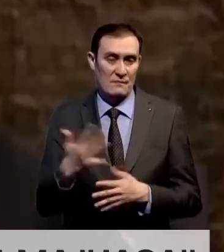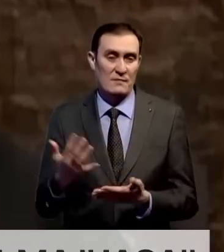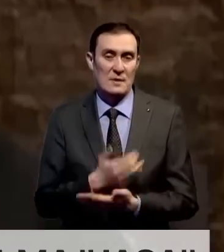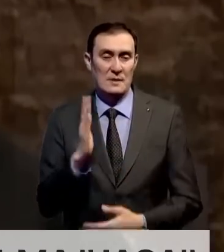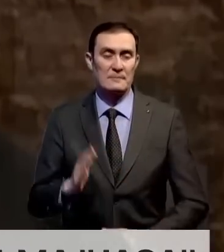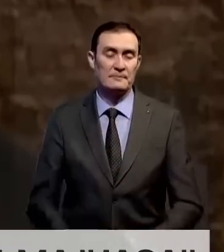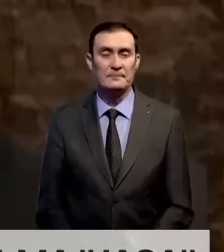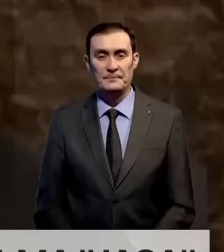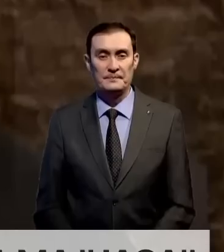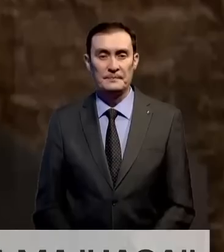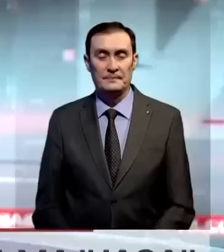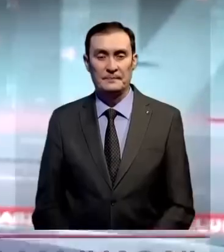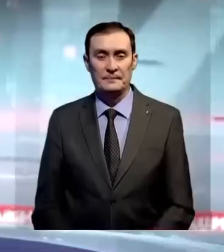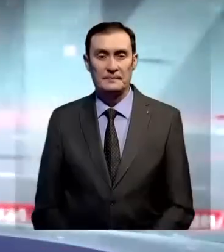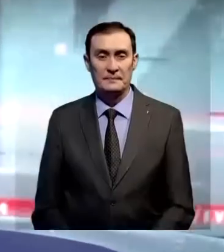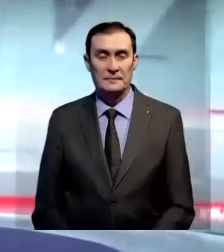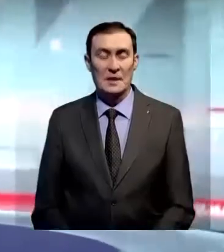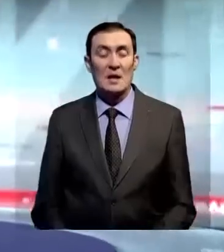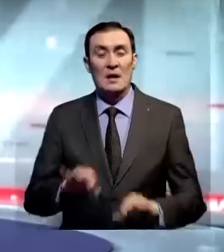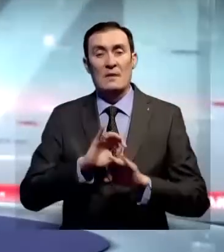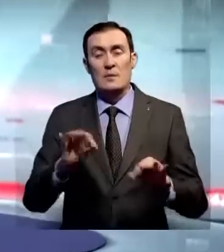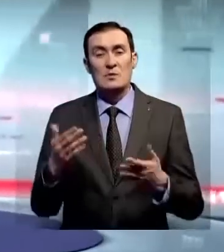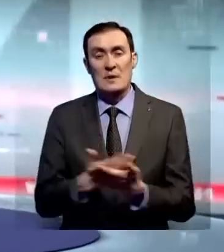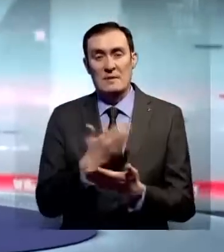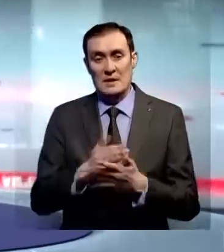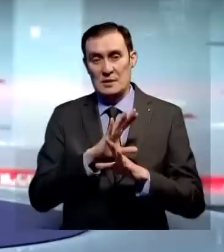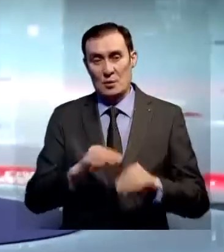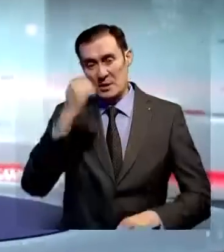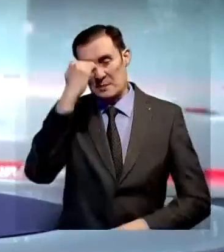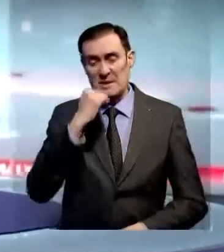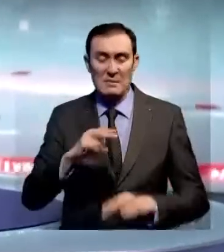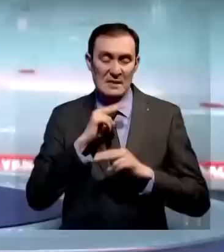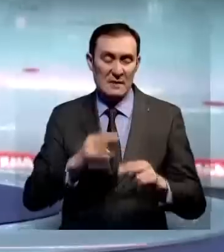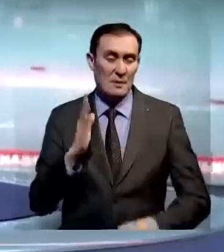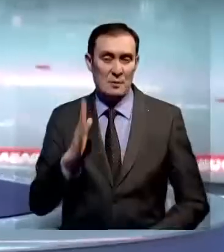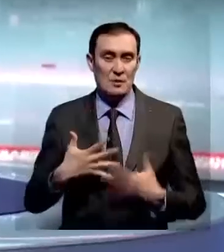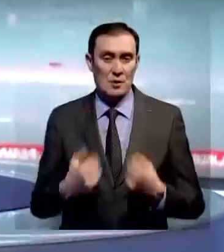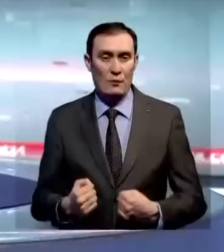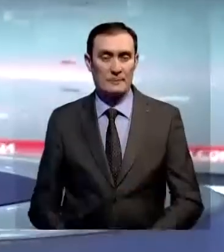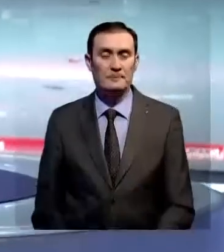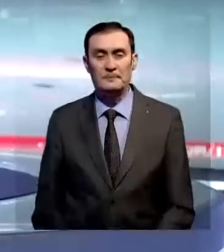И на этом все. Спасибо, что смотрели нас.